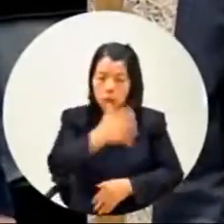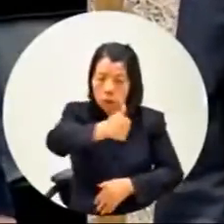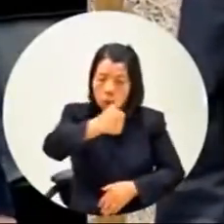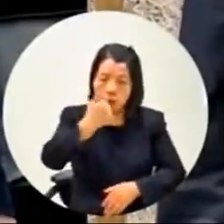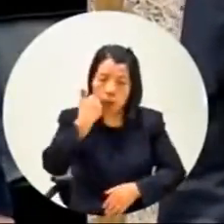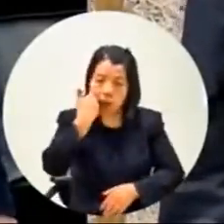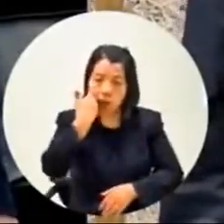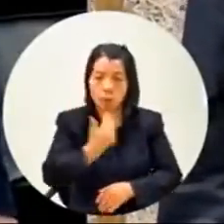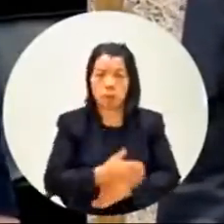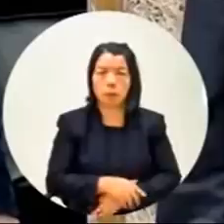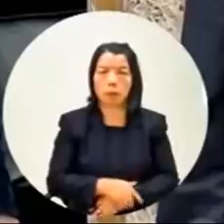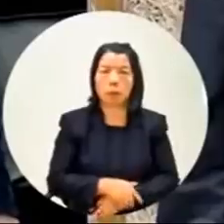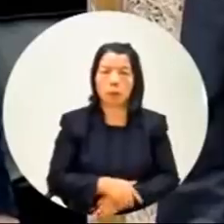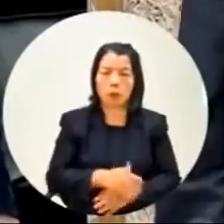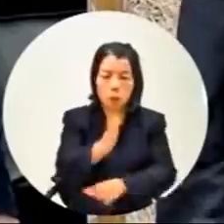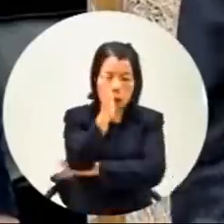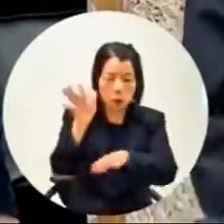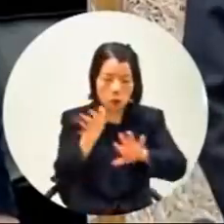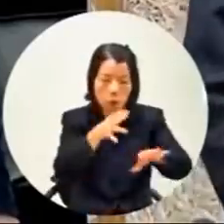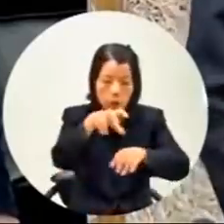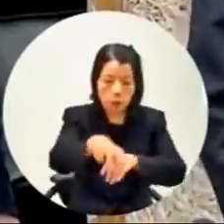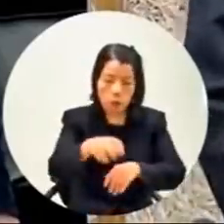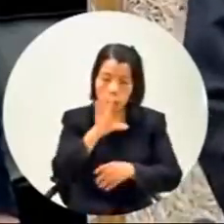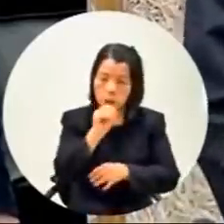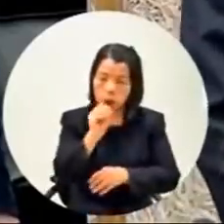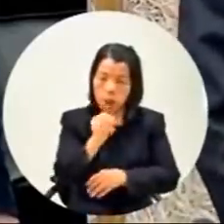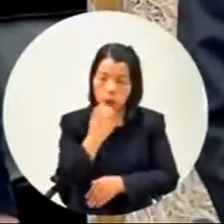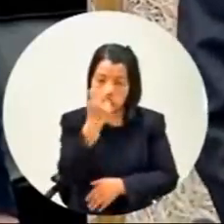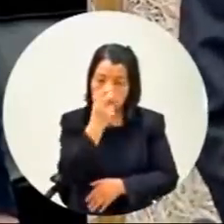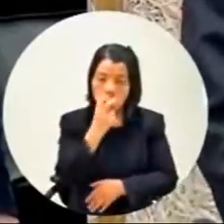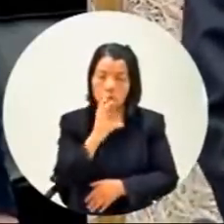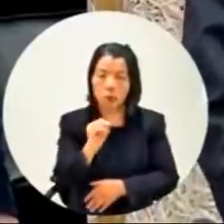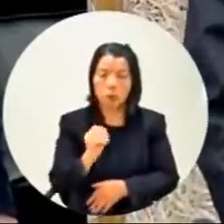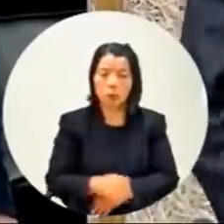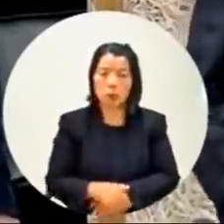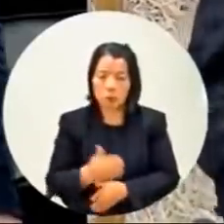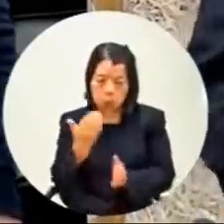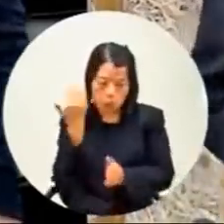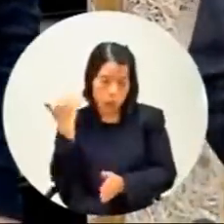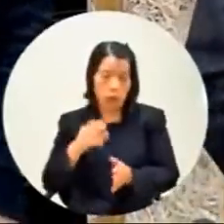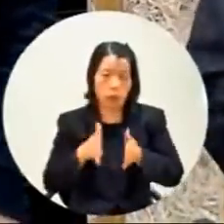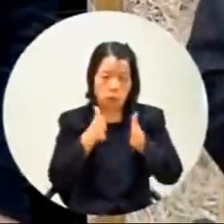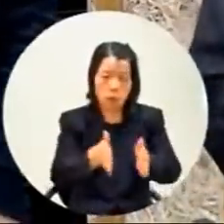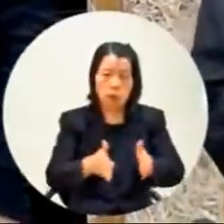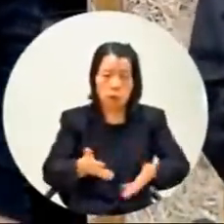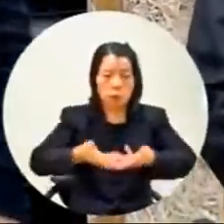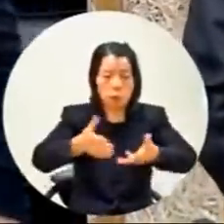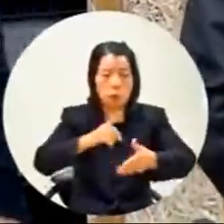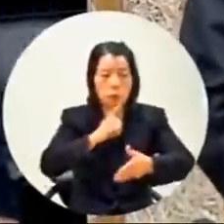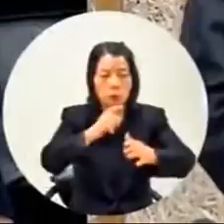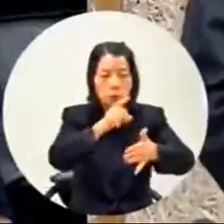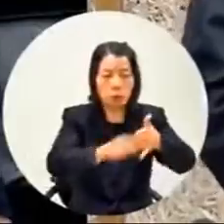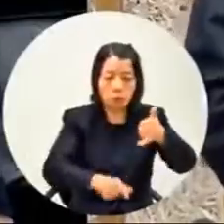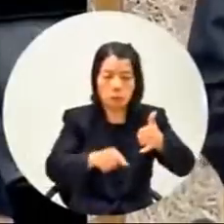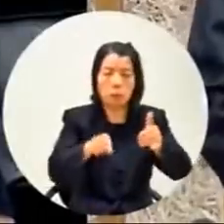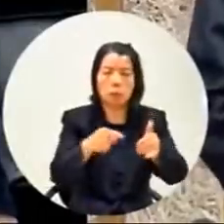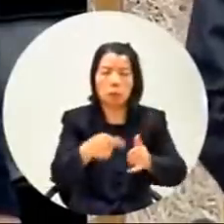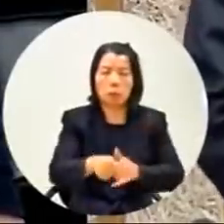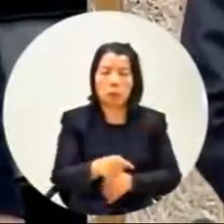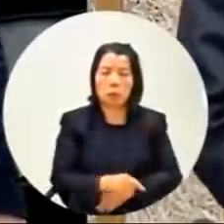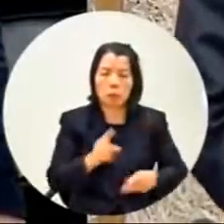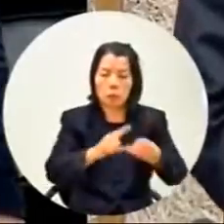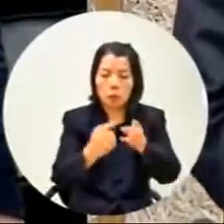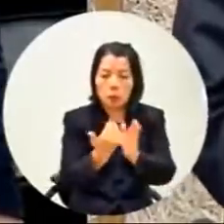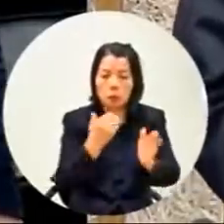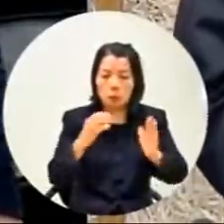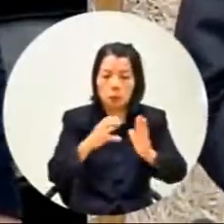吗？郑峰处有没有查 这部分？当时针对整个庆富，因为当时王端仁对到庆富